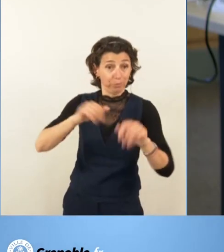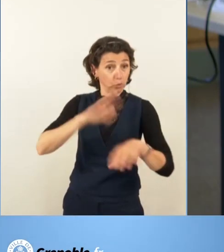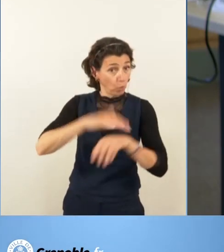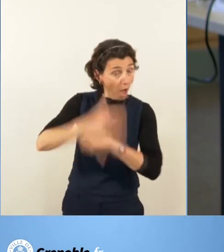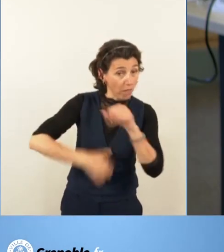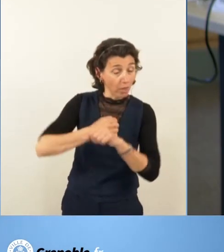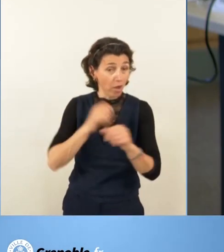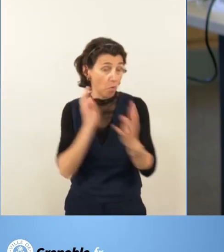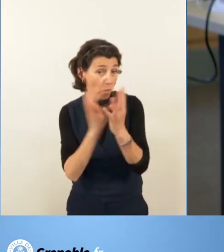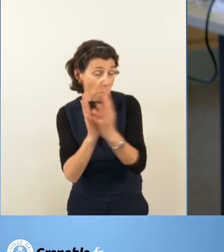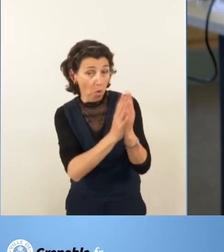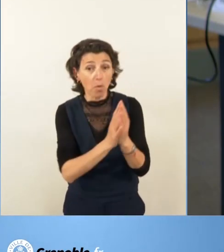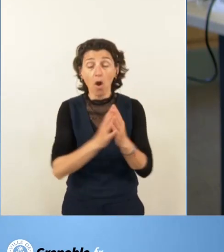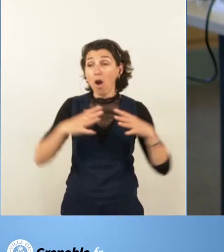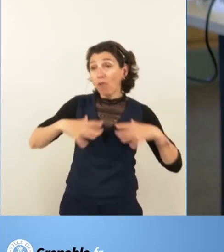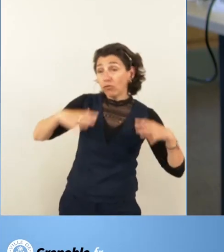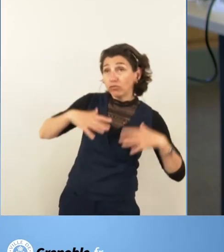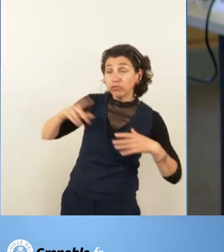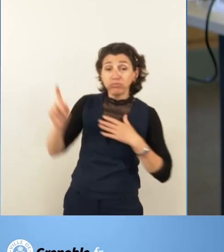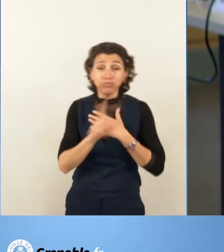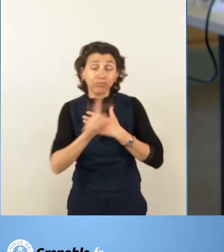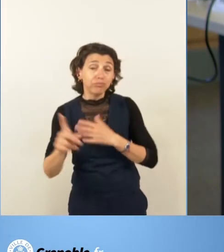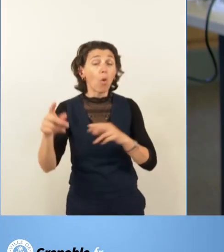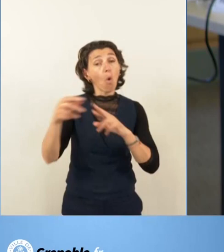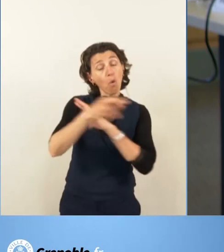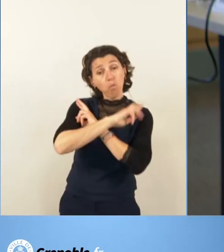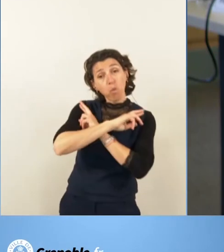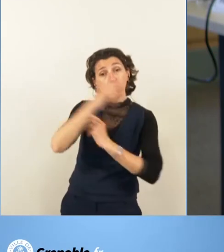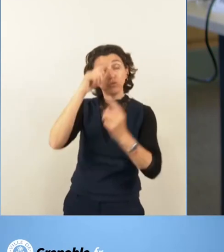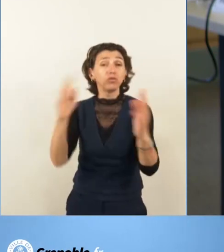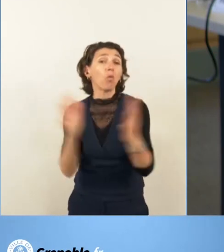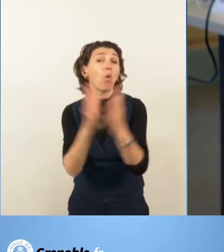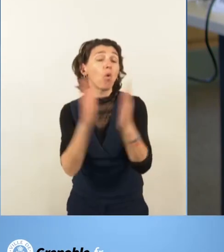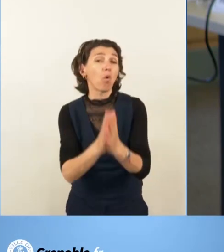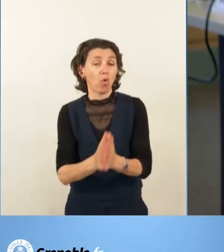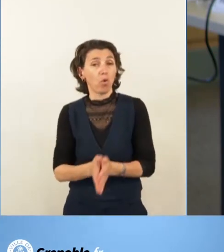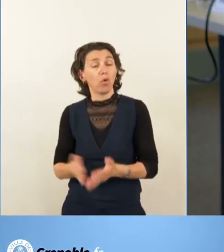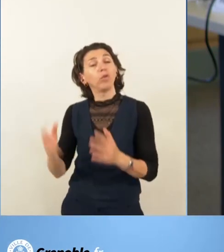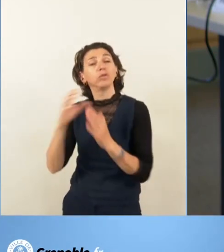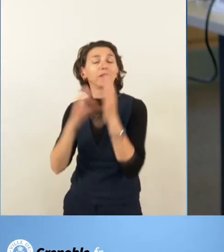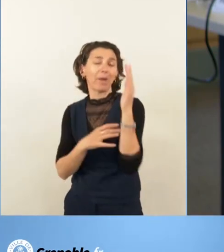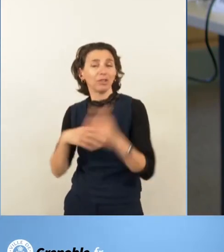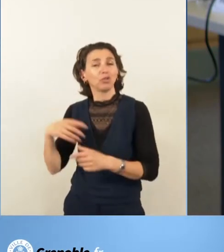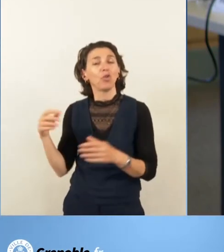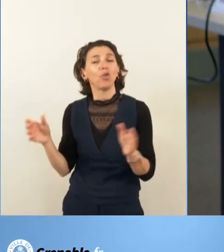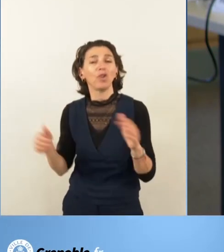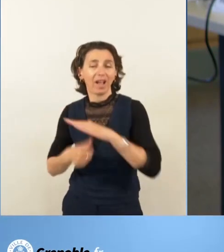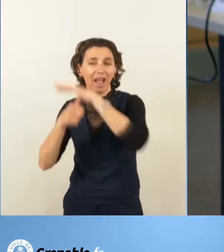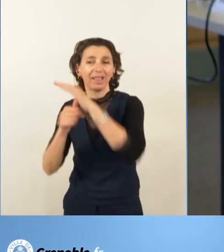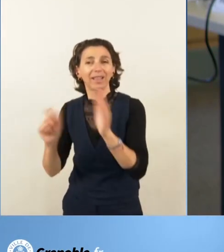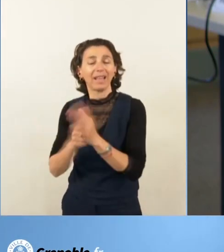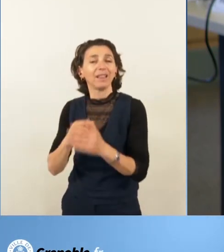détours de flâneries de repos de rencontres c'est le sens de la politique culturelle déclinée dans la délibération cadre votée au conseil municipal de juillet